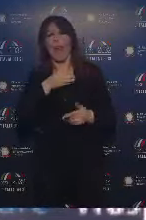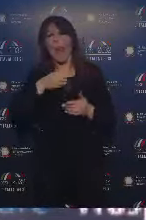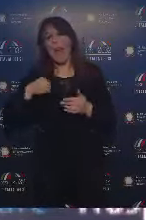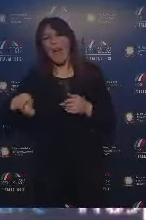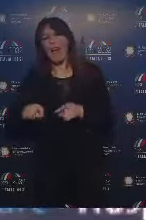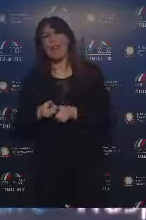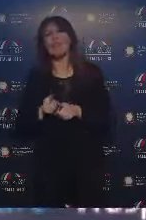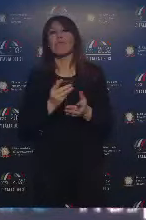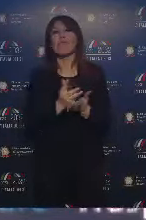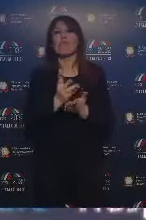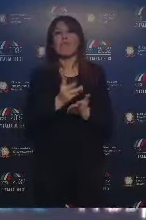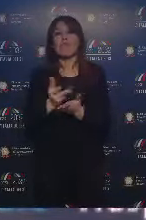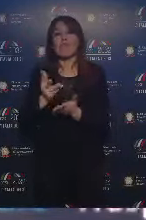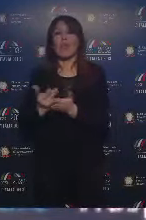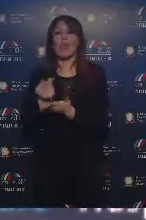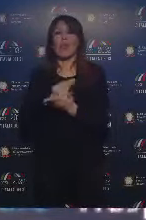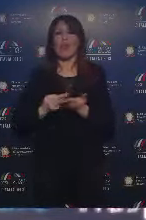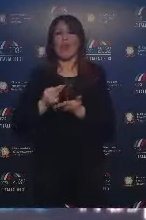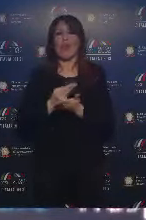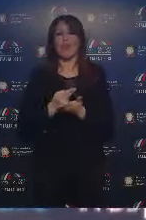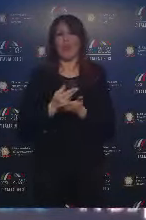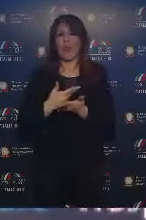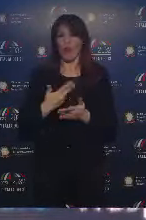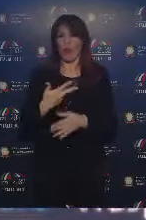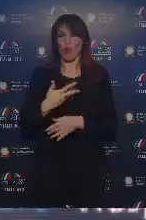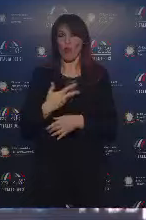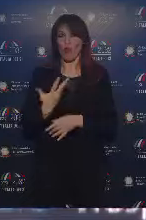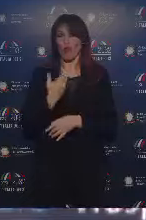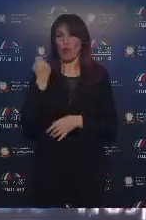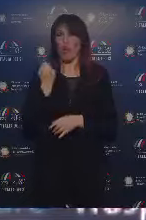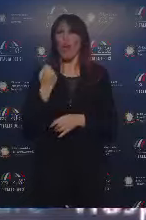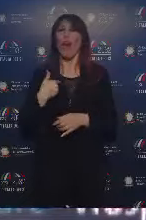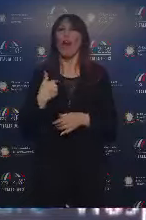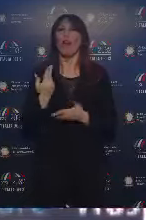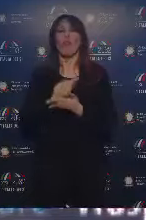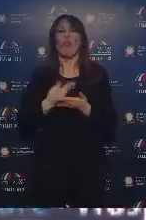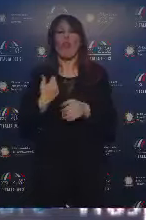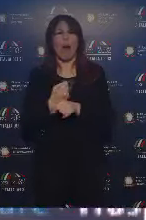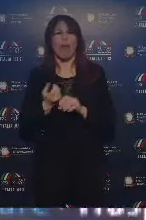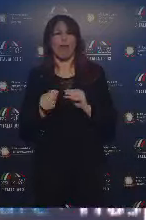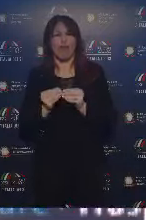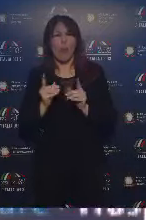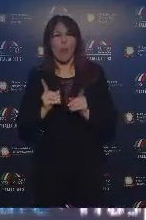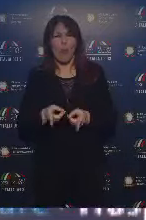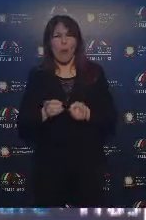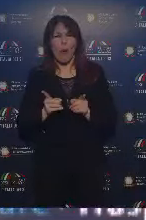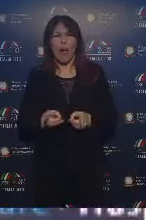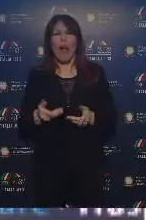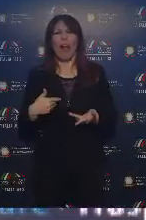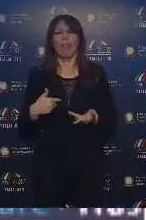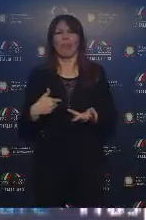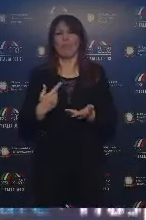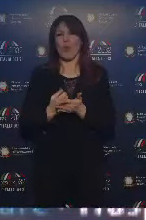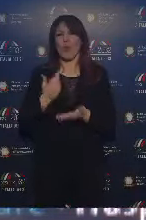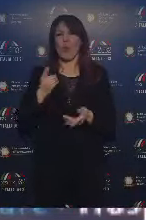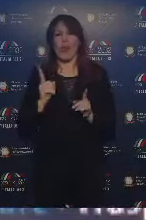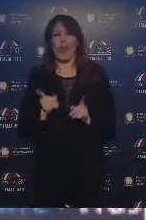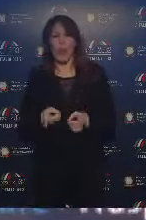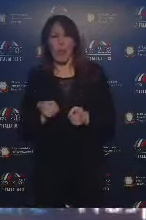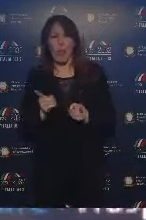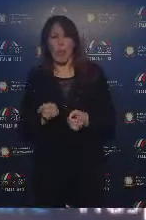raccontando che progetti abbiamo trovato a che progetti stiamo lavorando A quali priorità stiamo